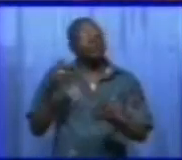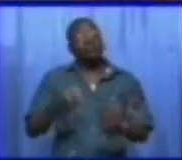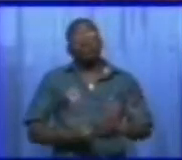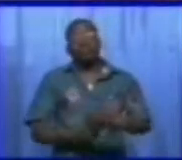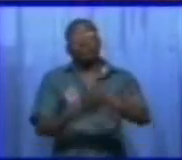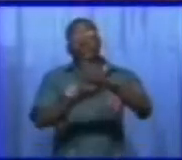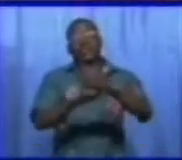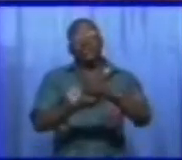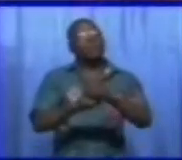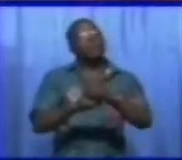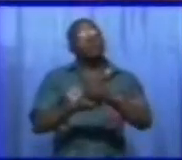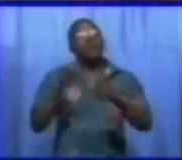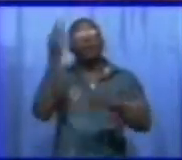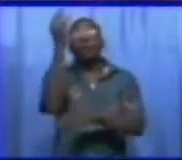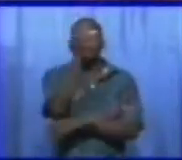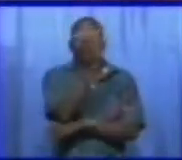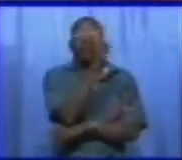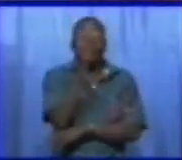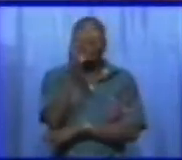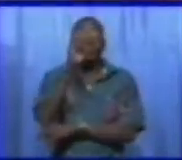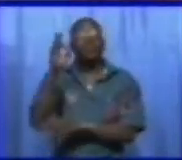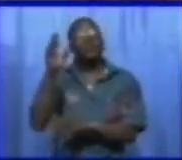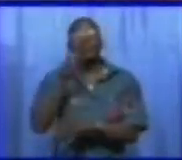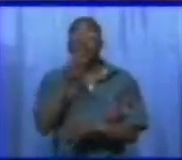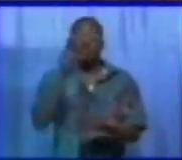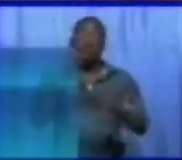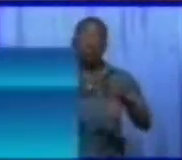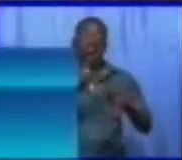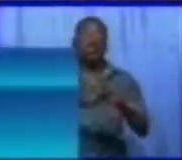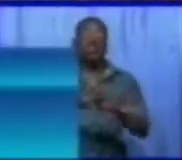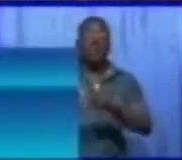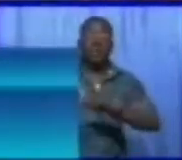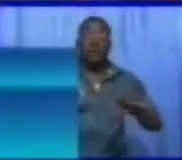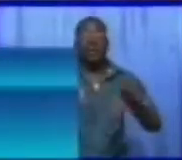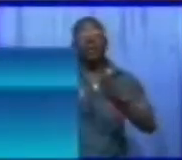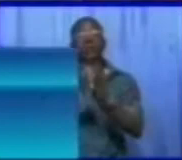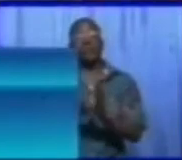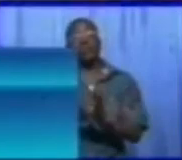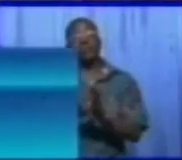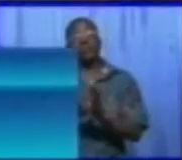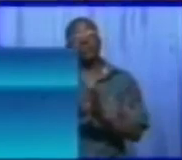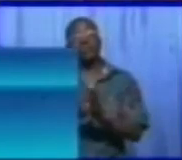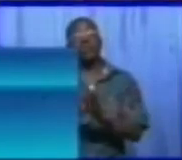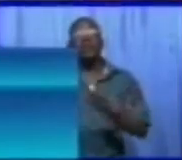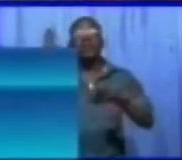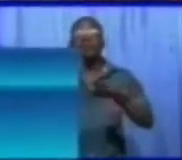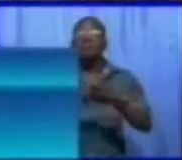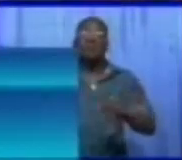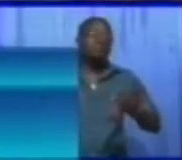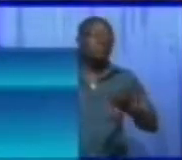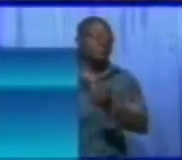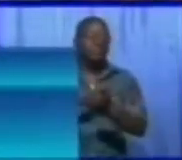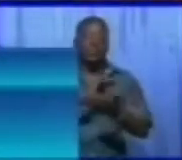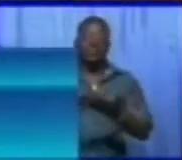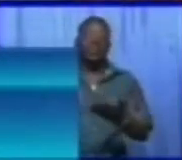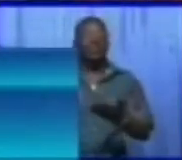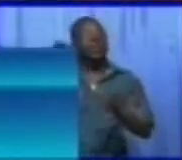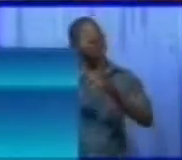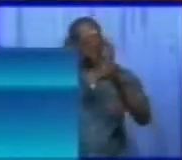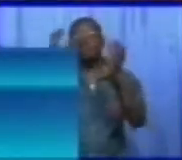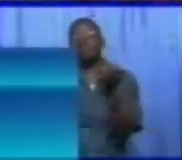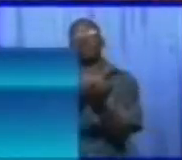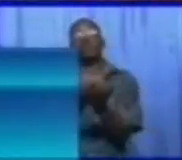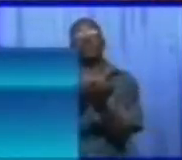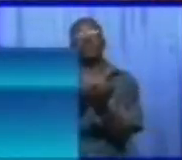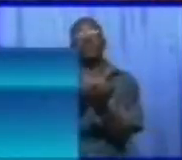nos forêts classées ne sont classées que de nom. L'action anthropique de l'homme met en péril ce patrimoine commun.